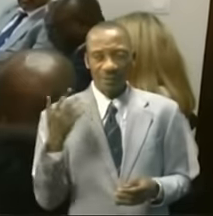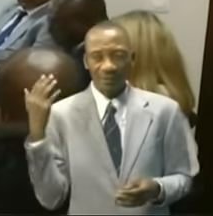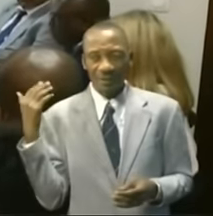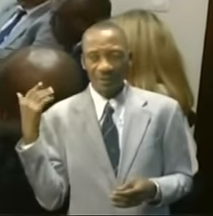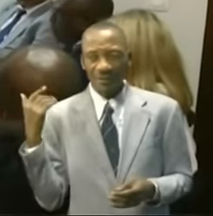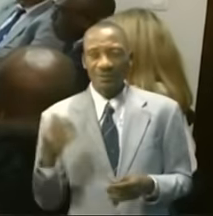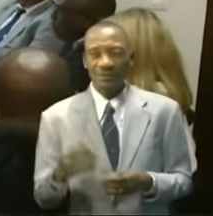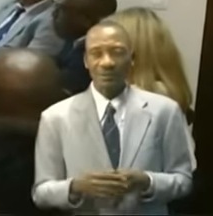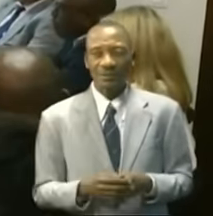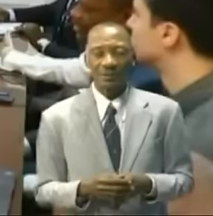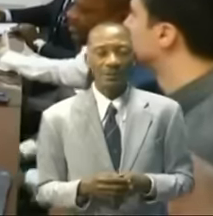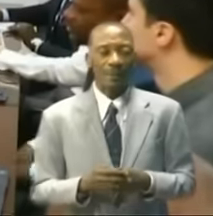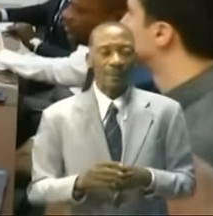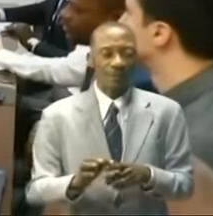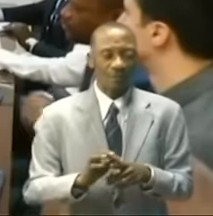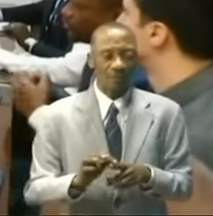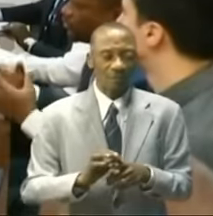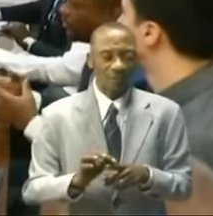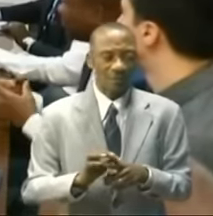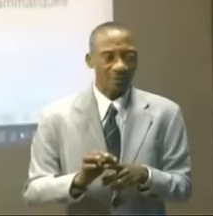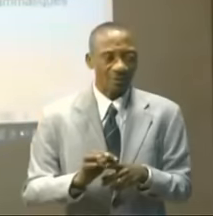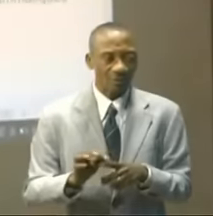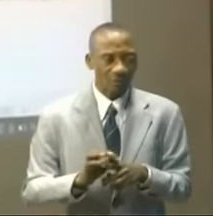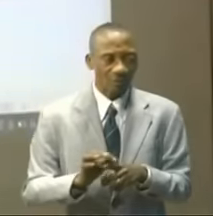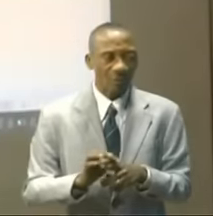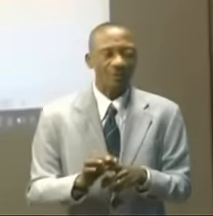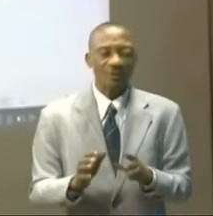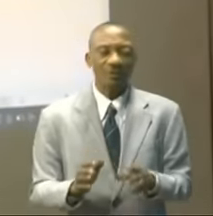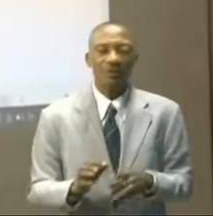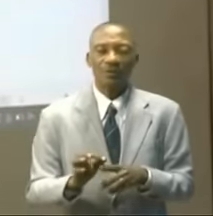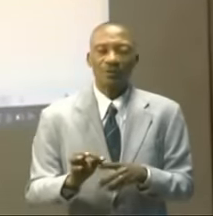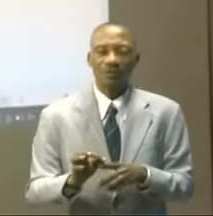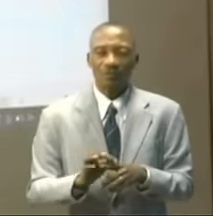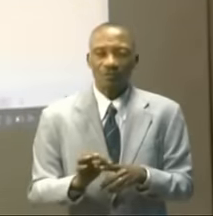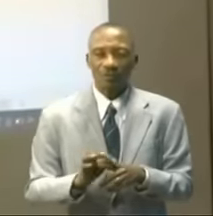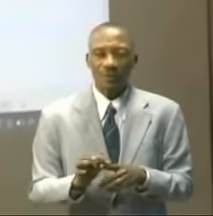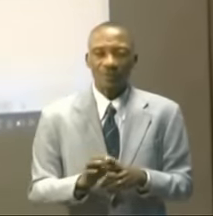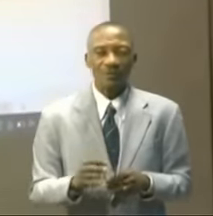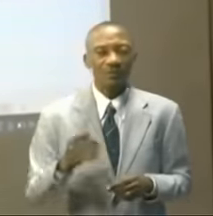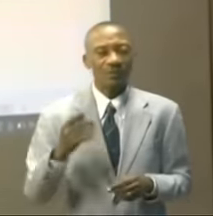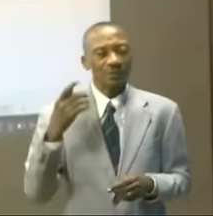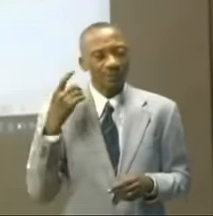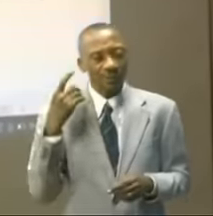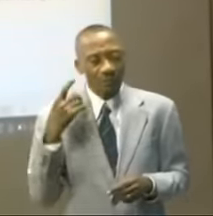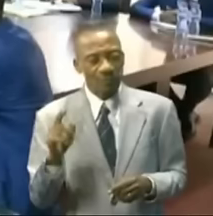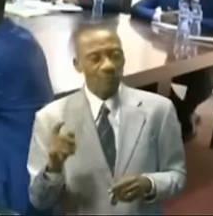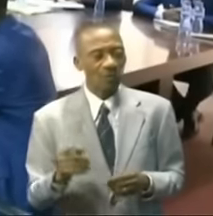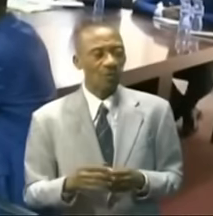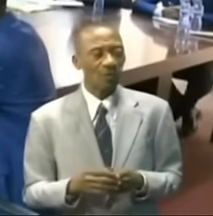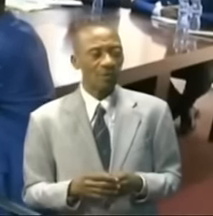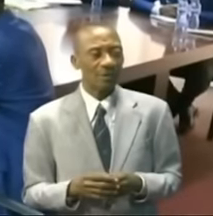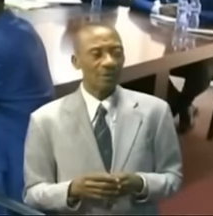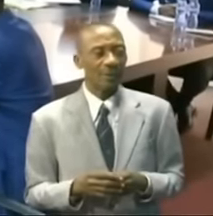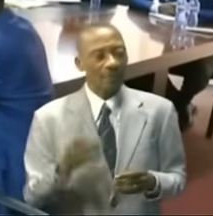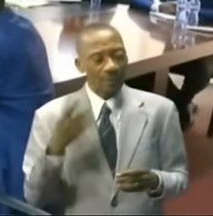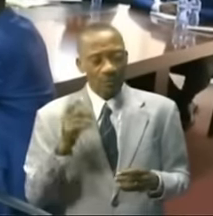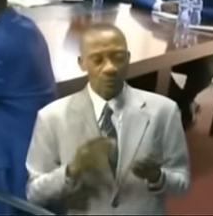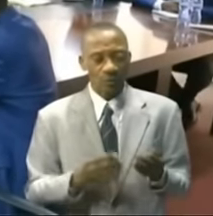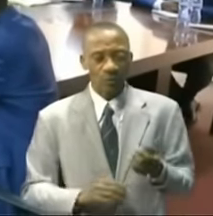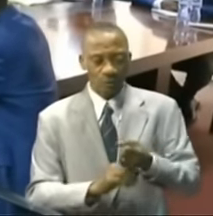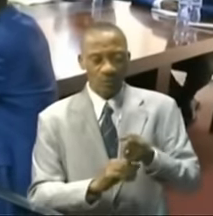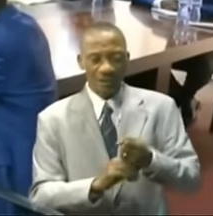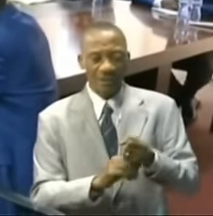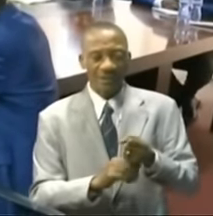la concrétisation des projets de partenariat avec les programmes des Nations Unies pour le développement PNUD